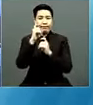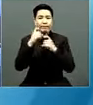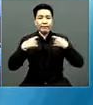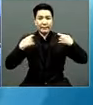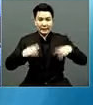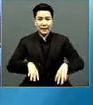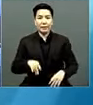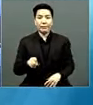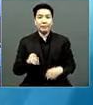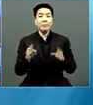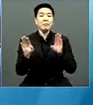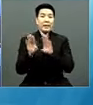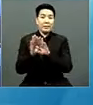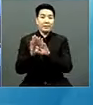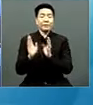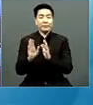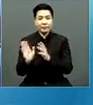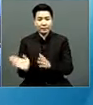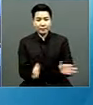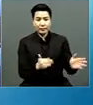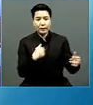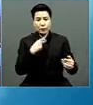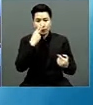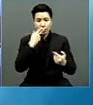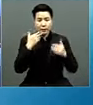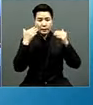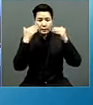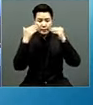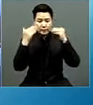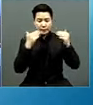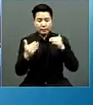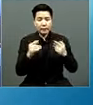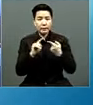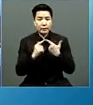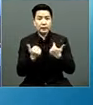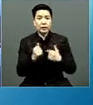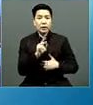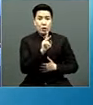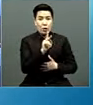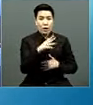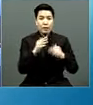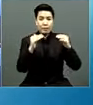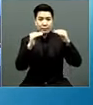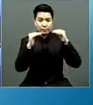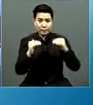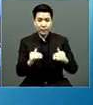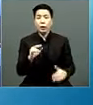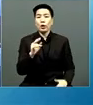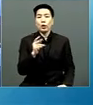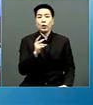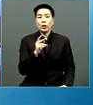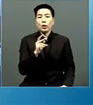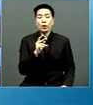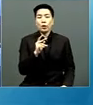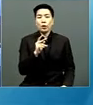นะครับไปดูกิจกรรมข้อกอแล้วนะครับมาที่ข้อคอ